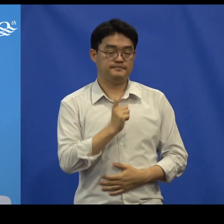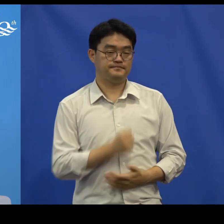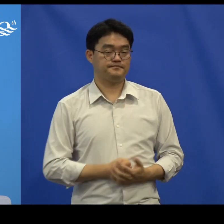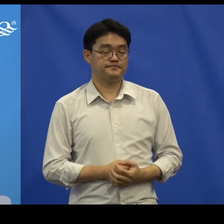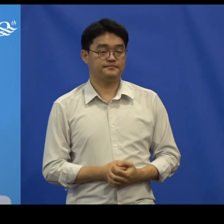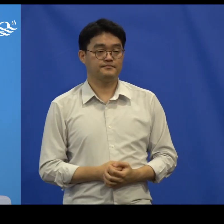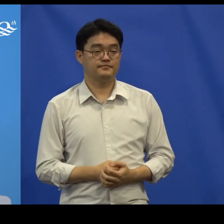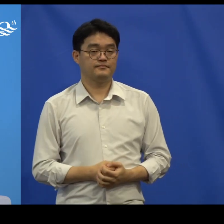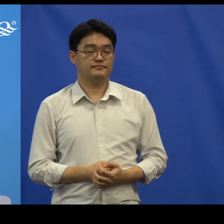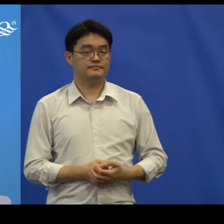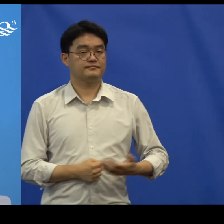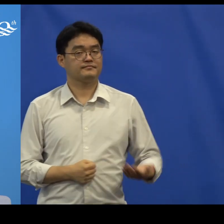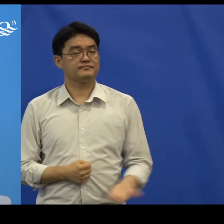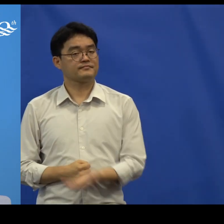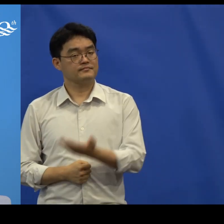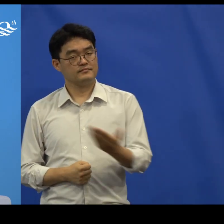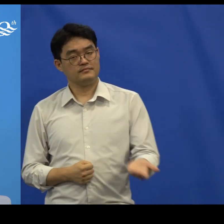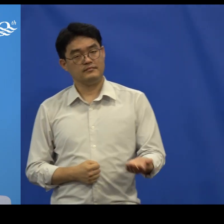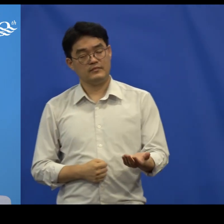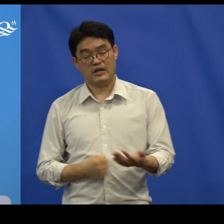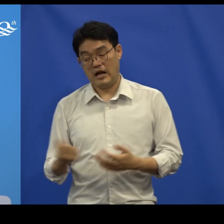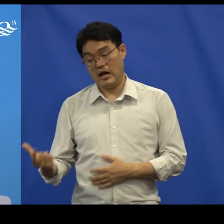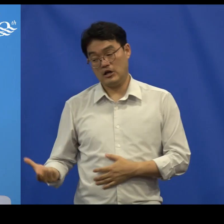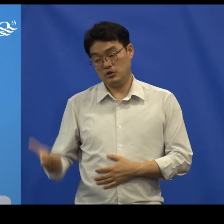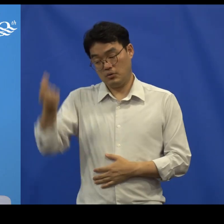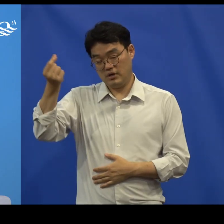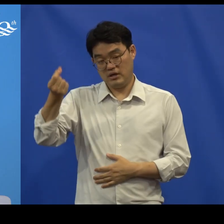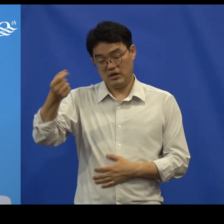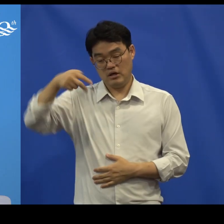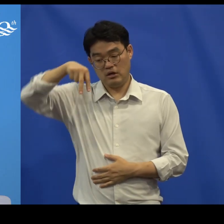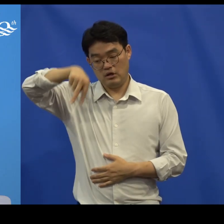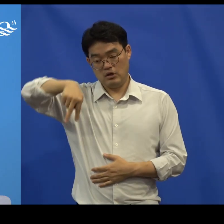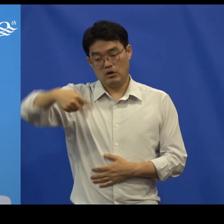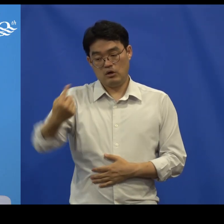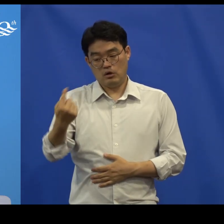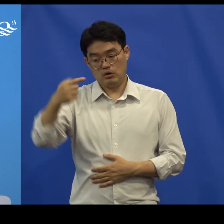사실 우리와의 시간과 하나님과의 시간은 다르죠.